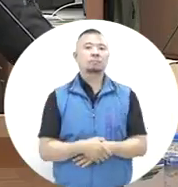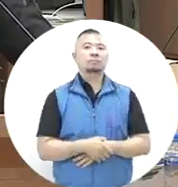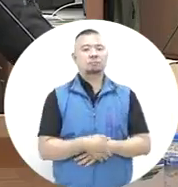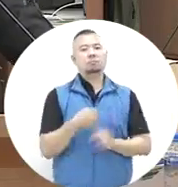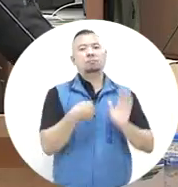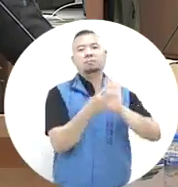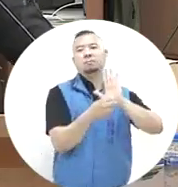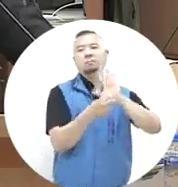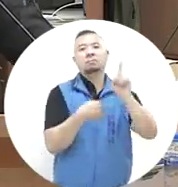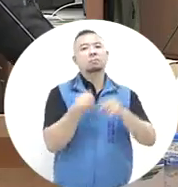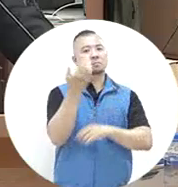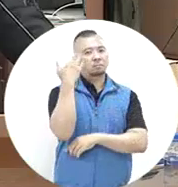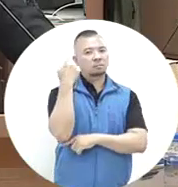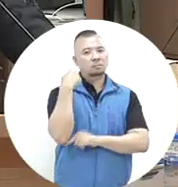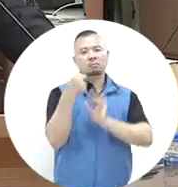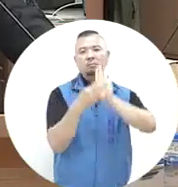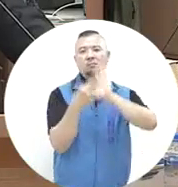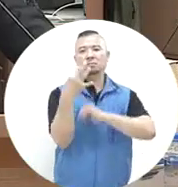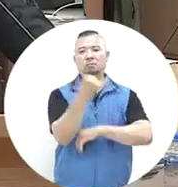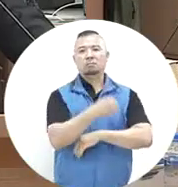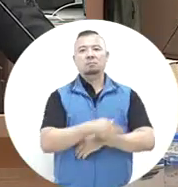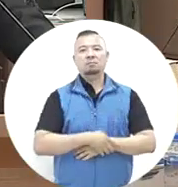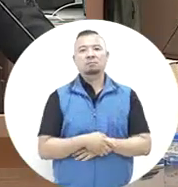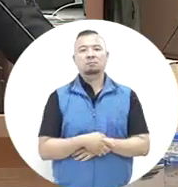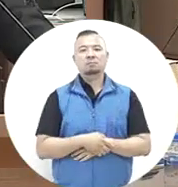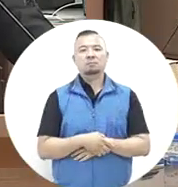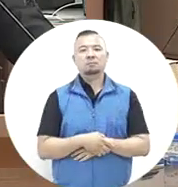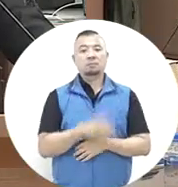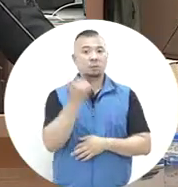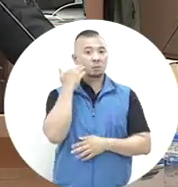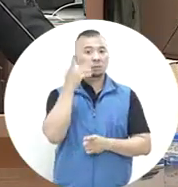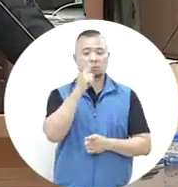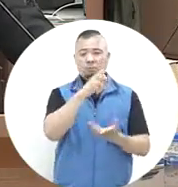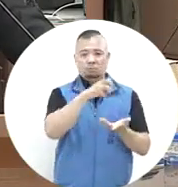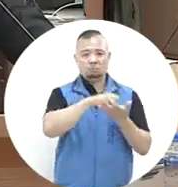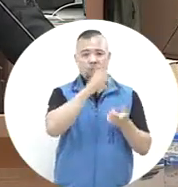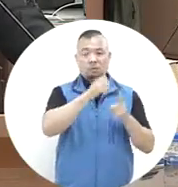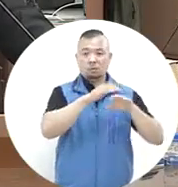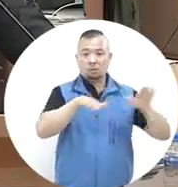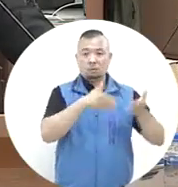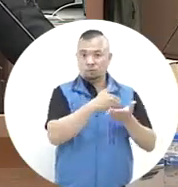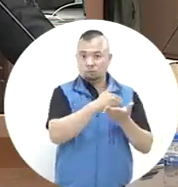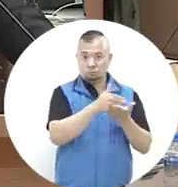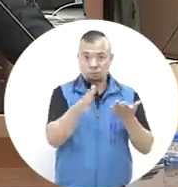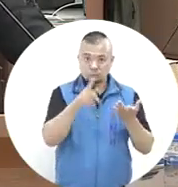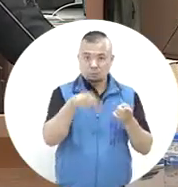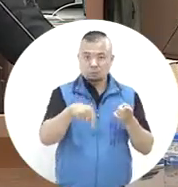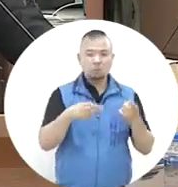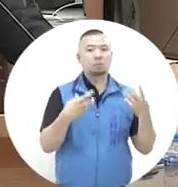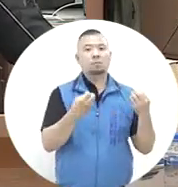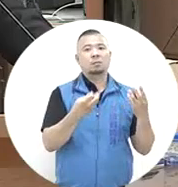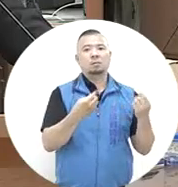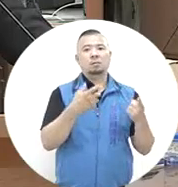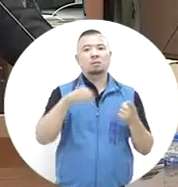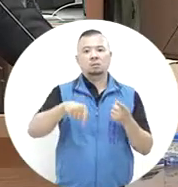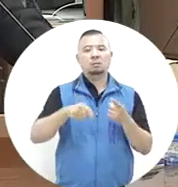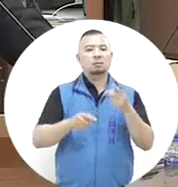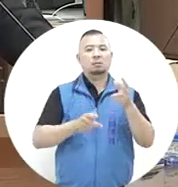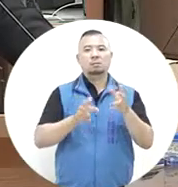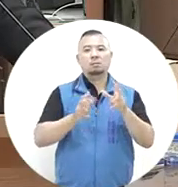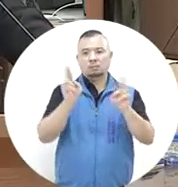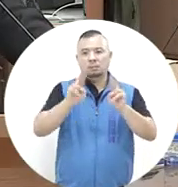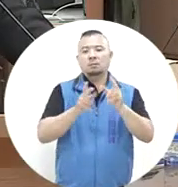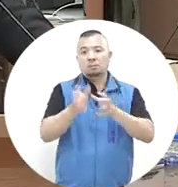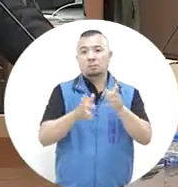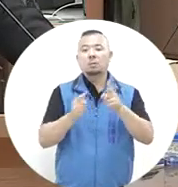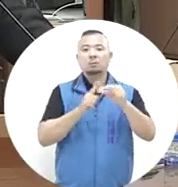我一直强调过一件事情，没有核安就没有核电啊，中央也要有能力把核废料处